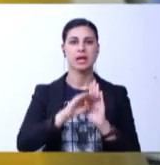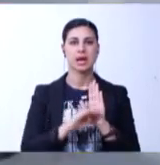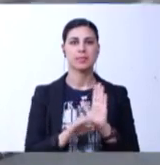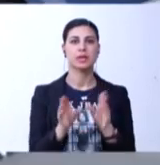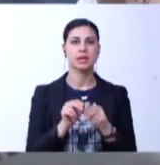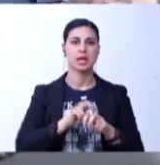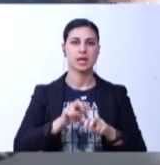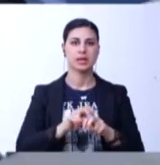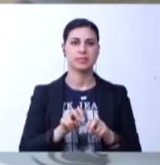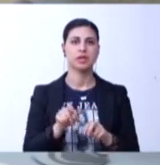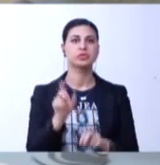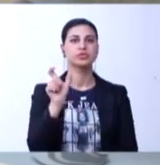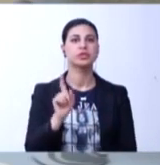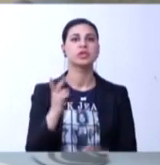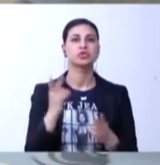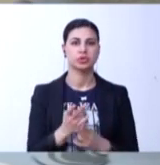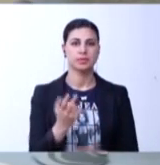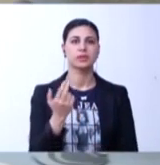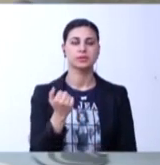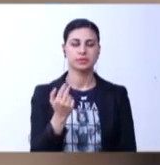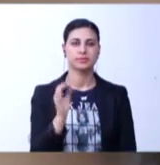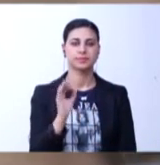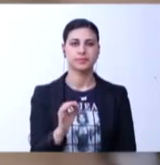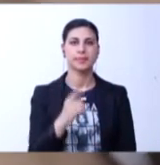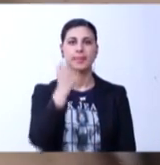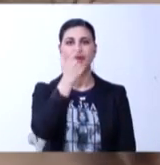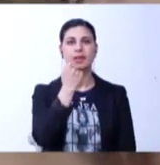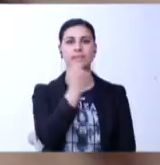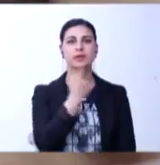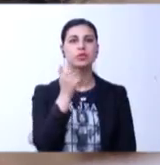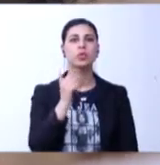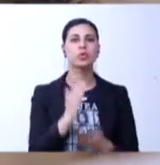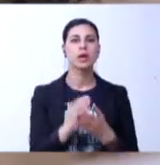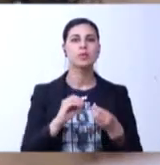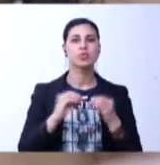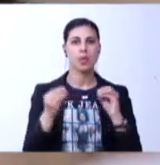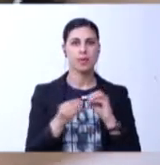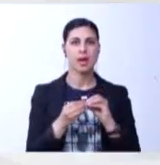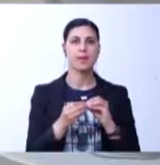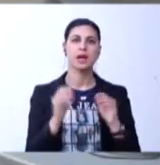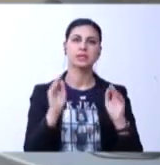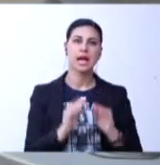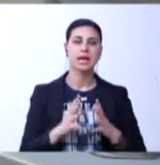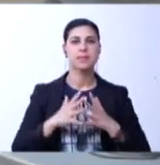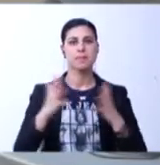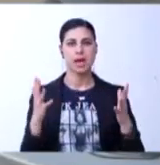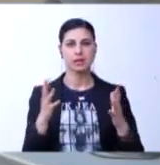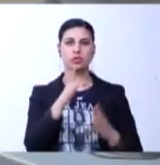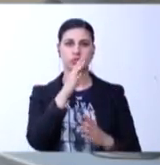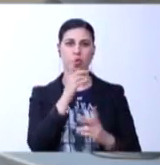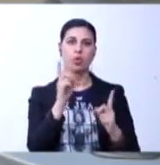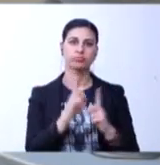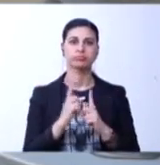ალბათ საჭიროებიდან გამომდინარე, რაც აქვს კონკრეტულად. რასაკვირველია ანომალიის მიხედვით ხდება ზოგ ანომალიის შემთხვევაში, რასაკვირველია